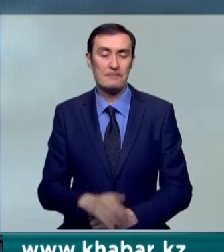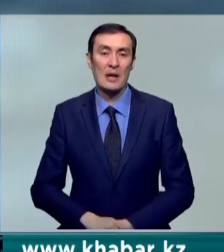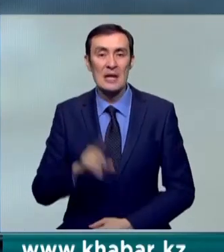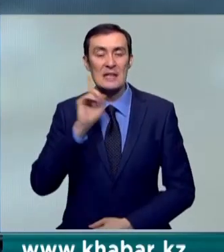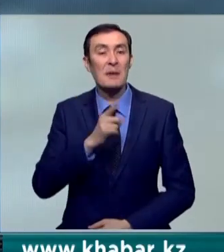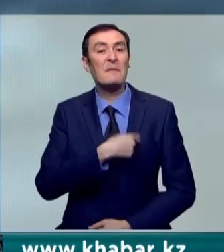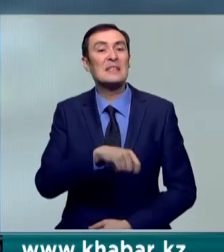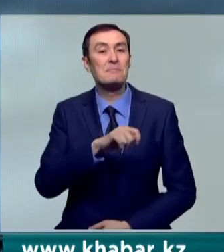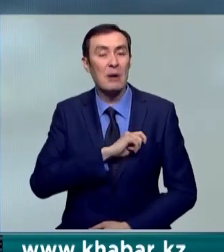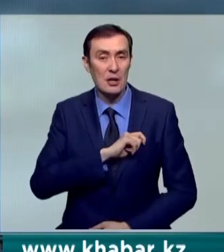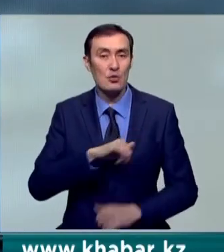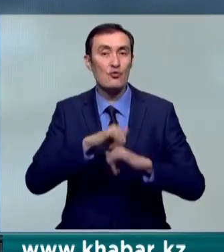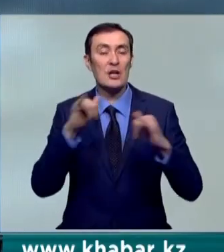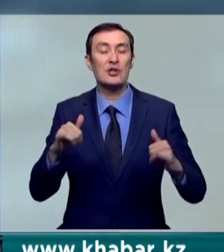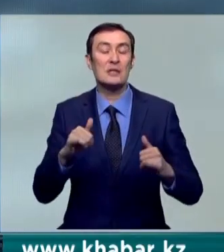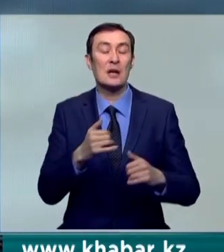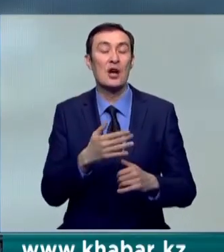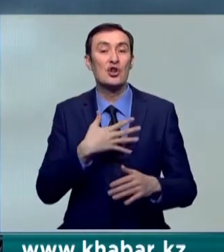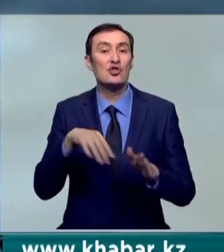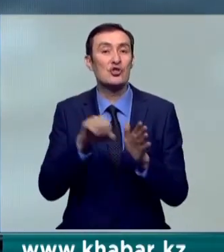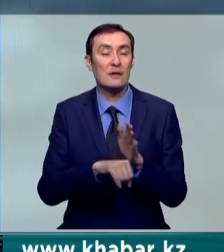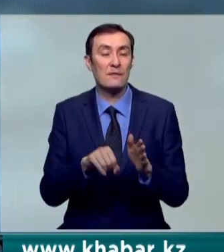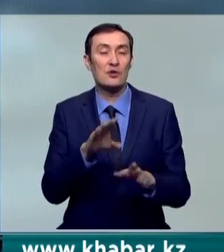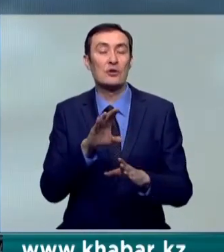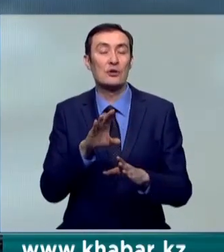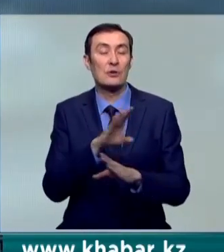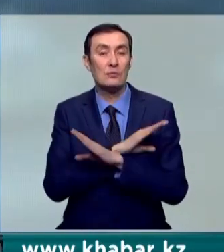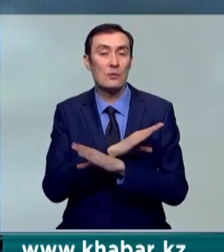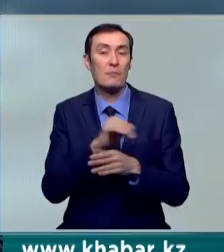Тем временем в Испании растет число жертв шторма Глория.